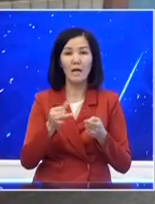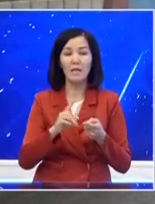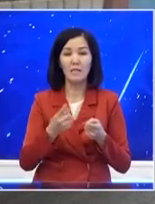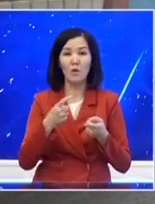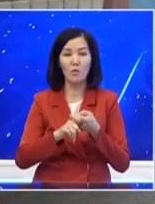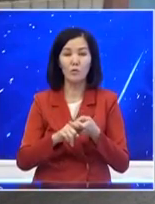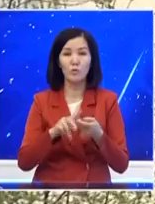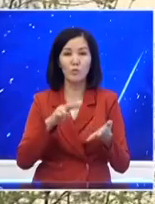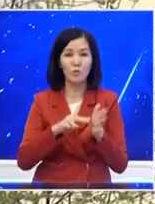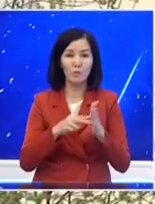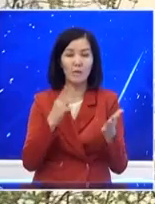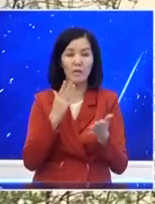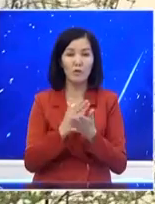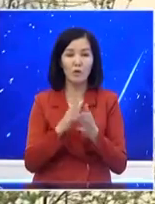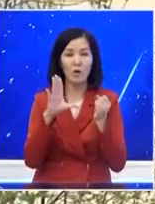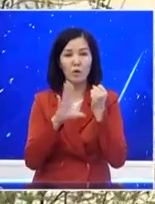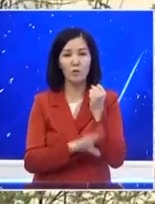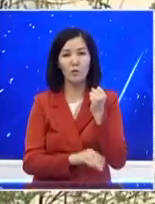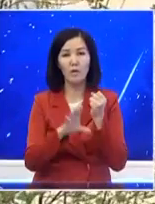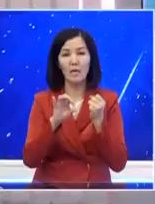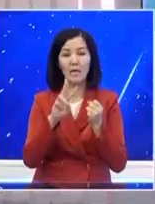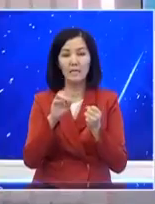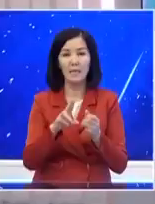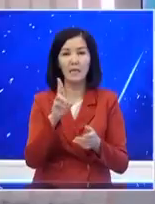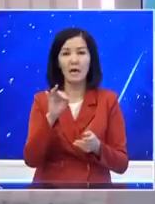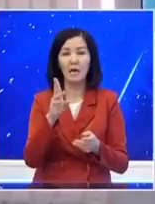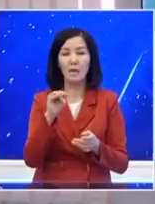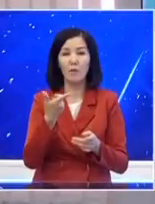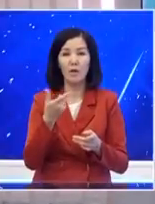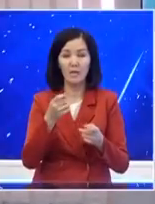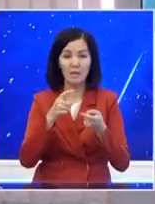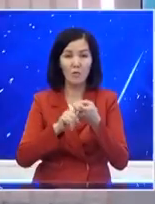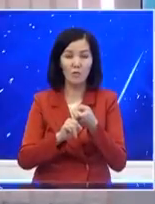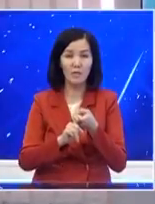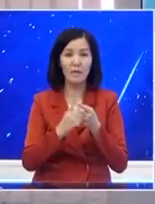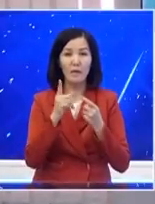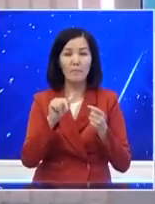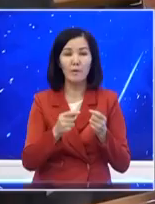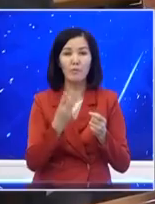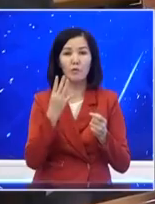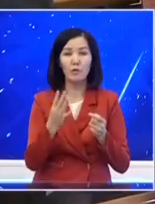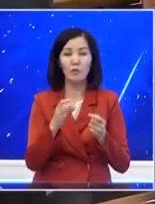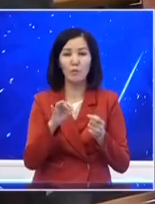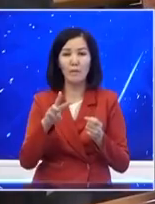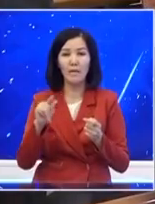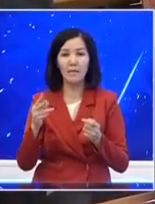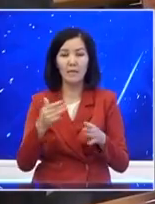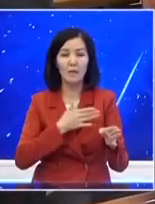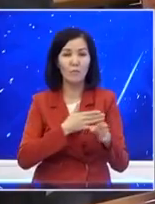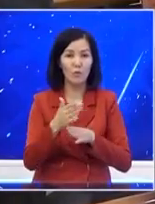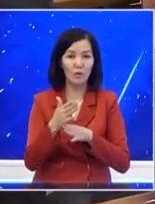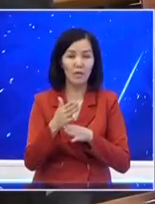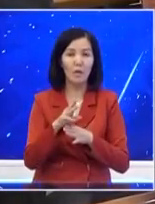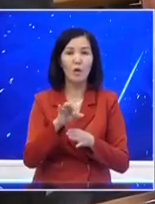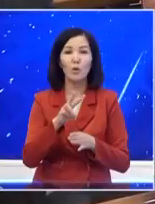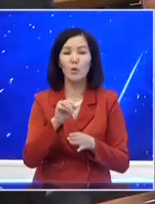тұр. Соңғысы бойынша Ескелді ауданы Қарабұлақ кентіне көгілдір отын келеді. 1,4 миллиард теңге бөлініпті.